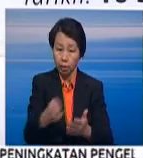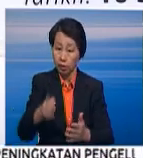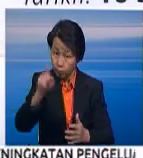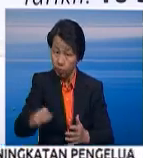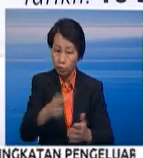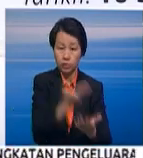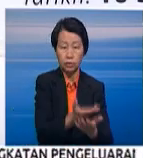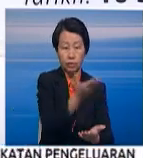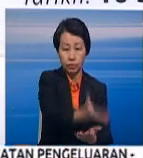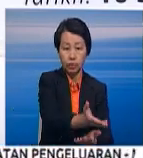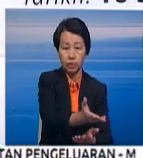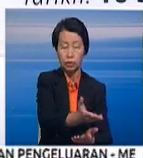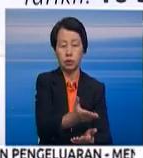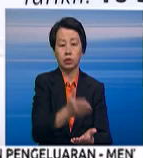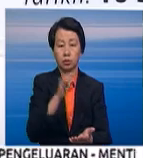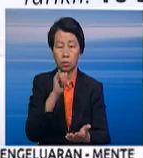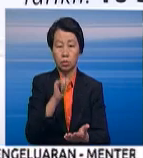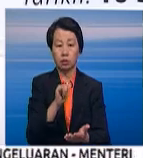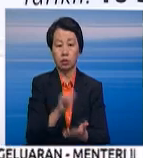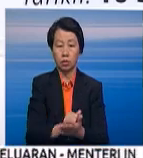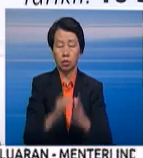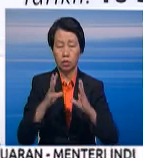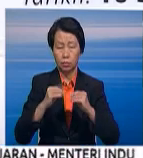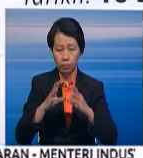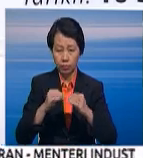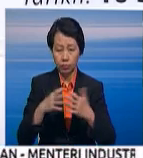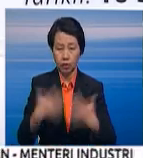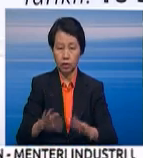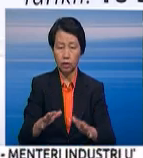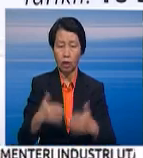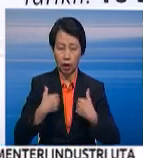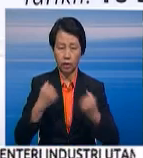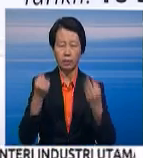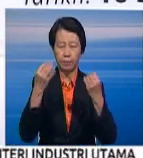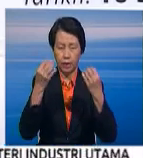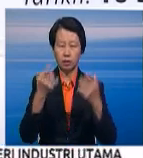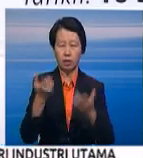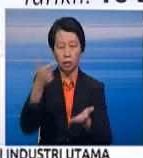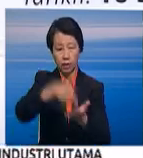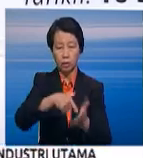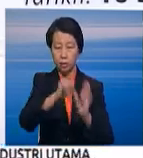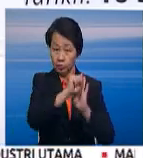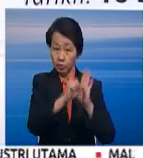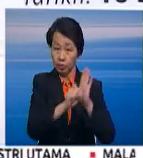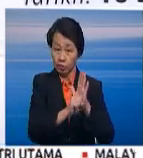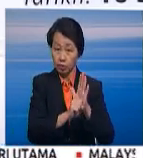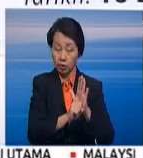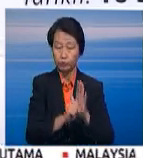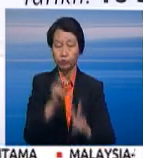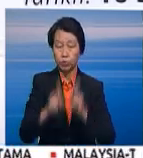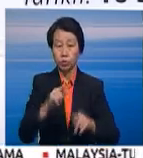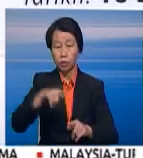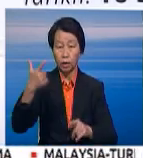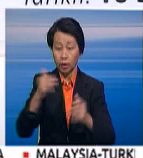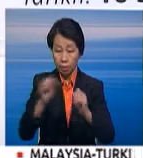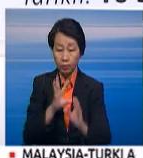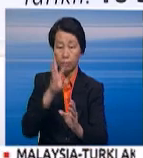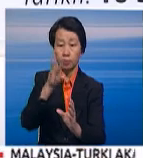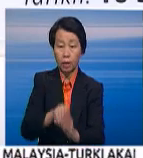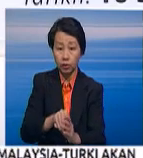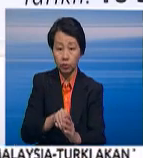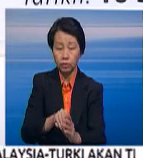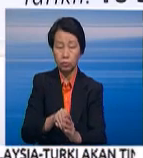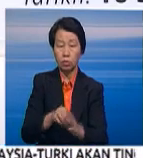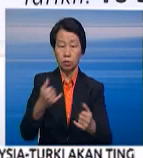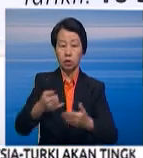beli. Pada itu satu syaratnya. Dan ada banyak lagi syarat lain. Jadi orang lain semua nak masuk setakat